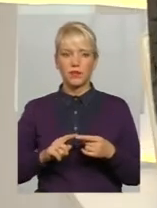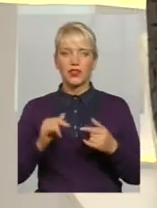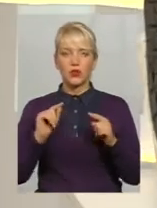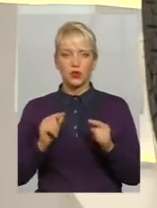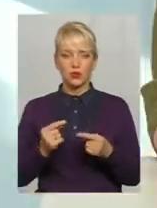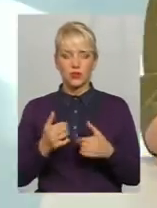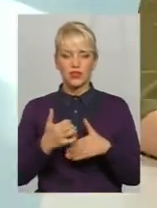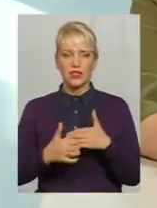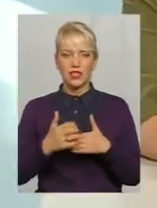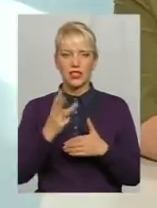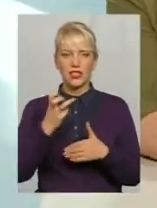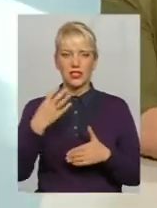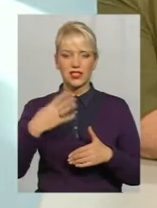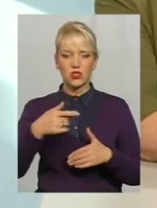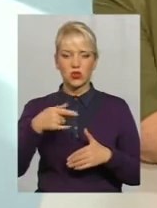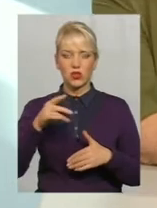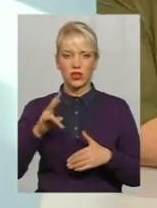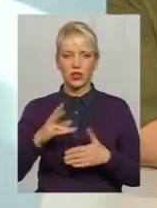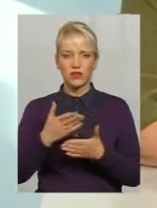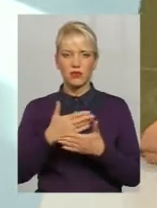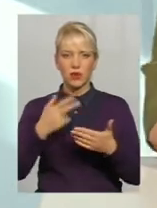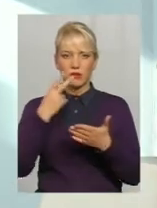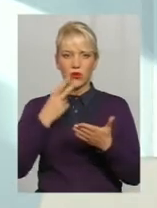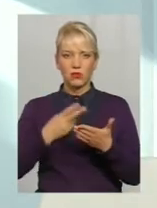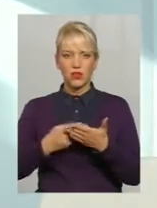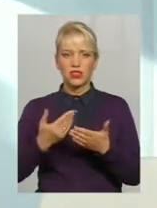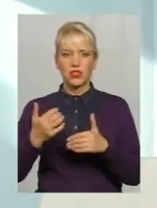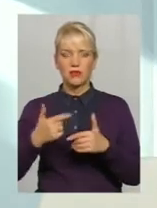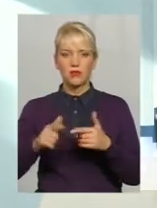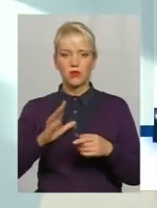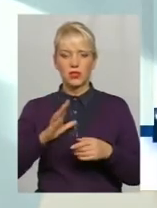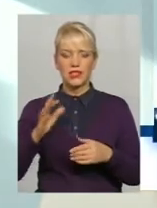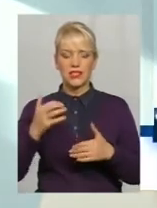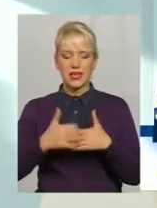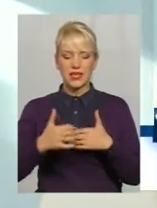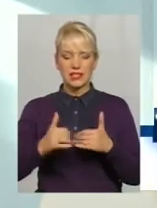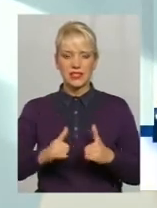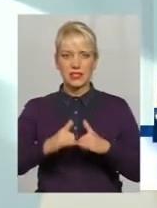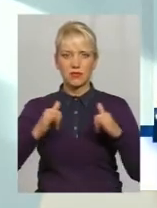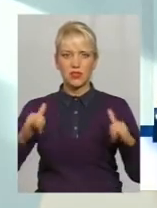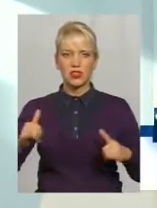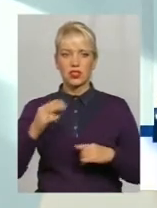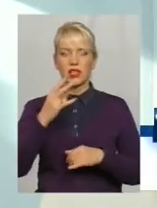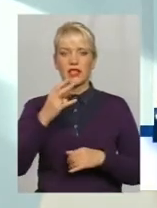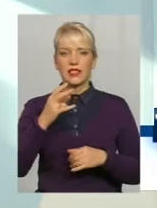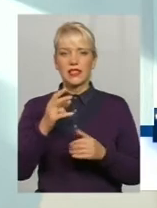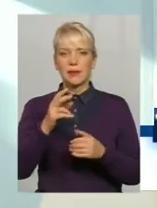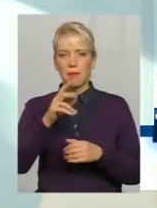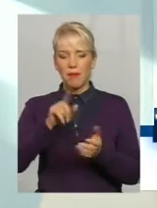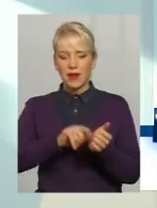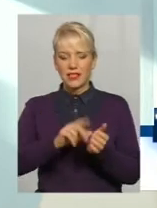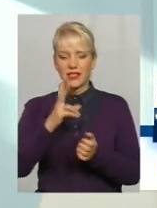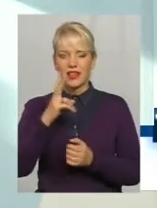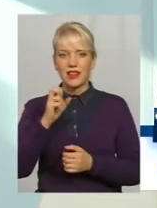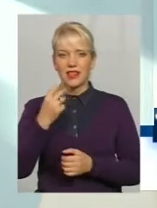в середньому 340 гривень ми побачили, відбулося в середньому збільшення пенсійних виплат на 340 гривень. Але в одного